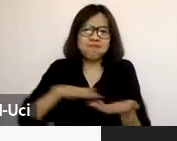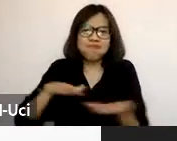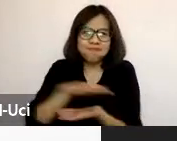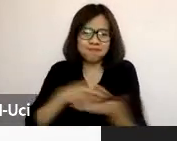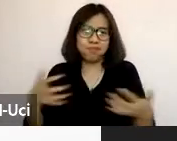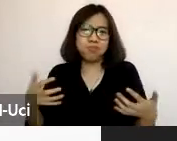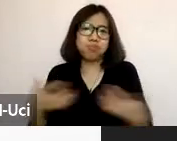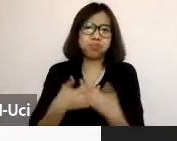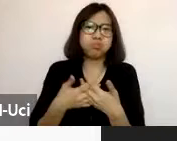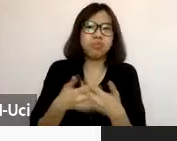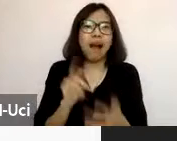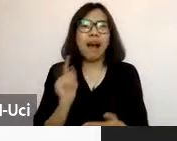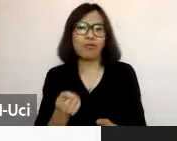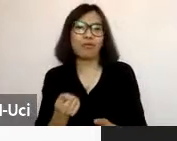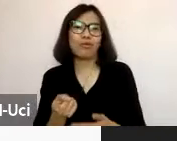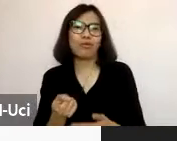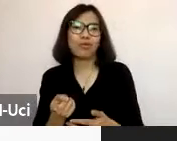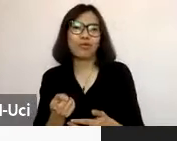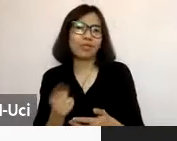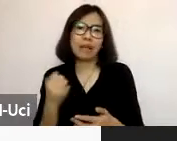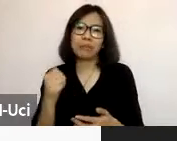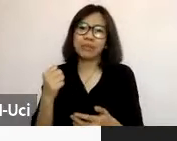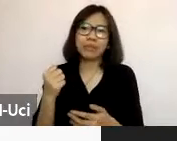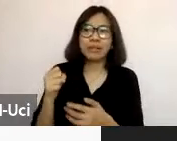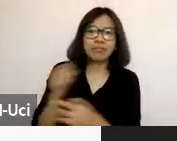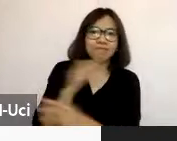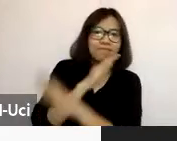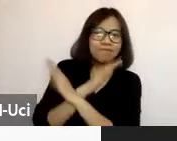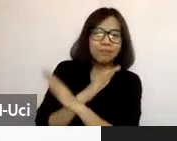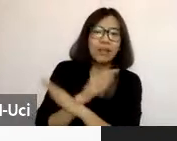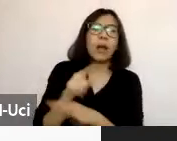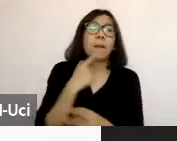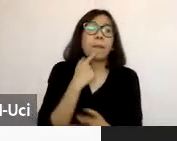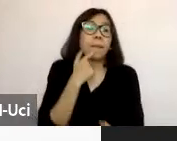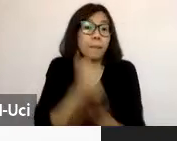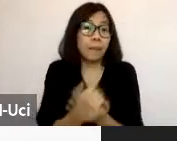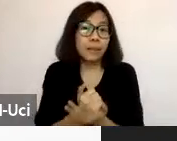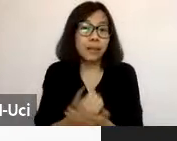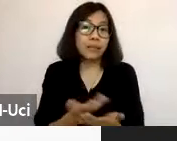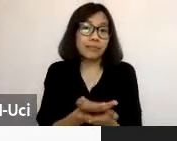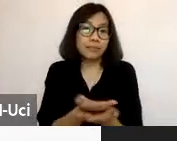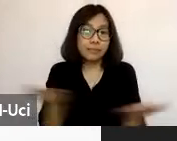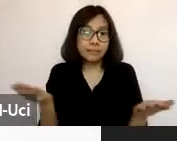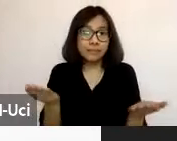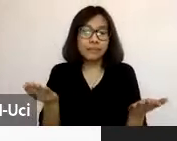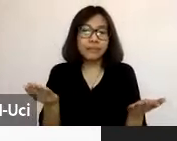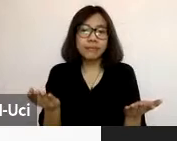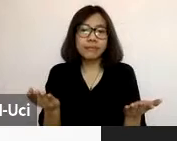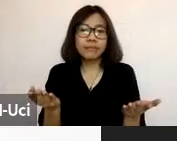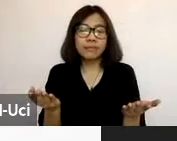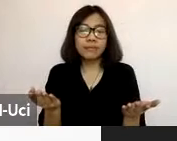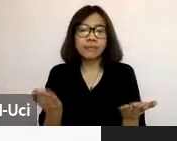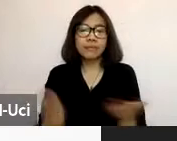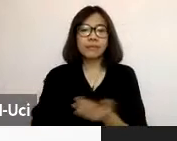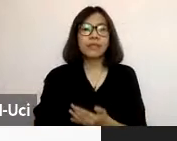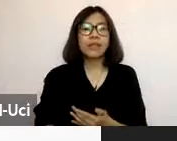seperti itu maka yang penting adalah eh mempersiapkan